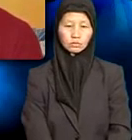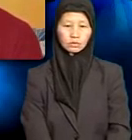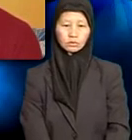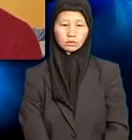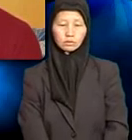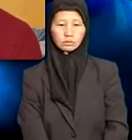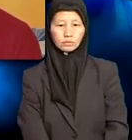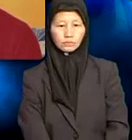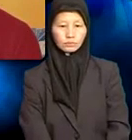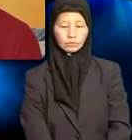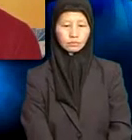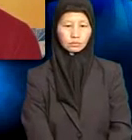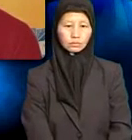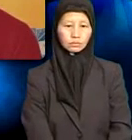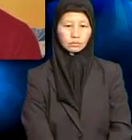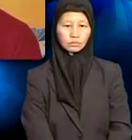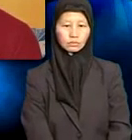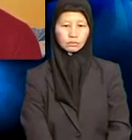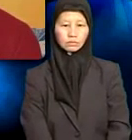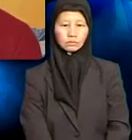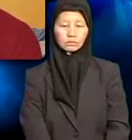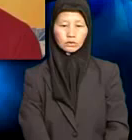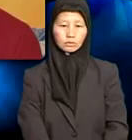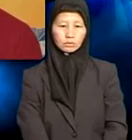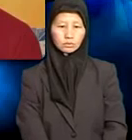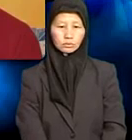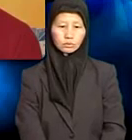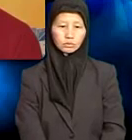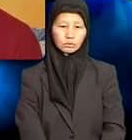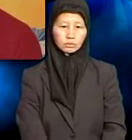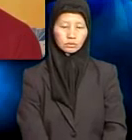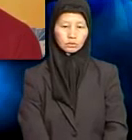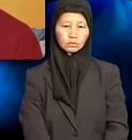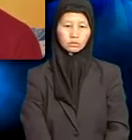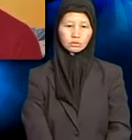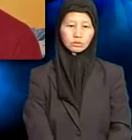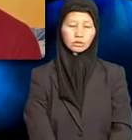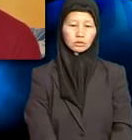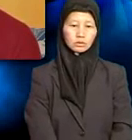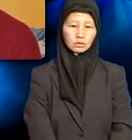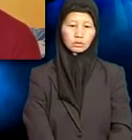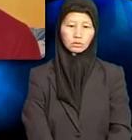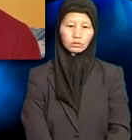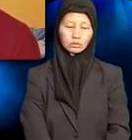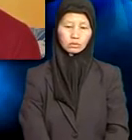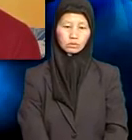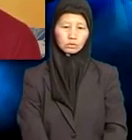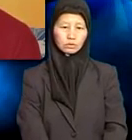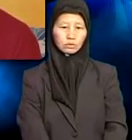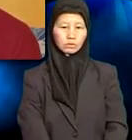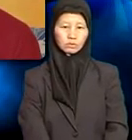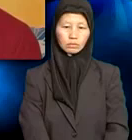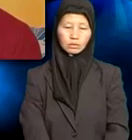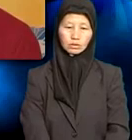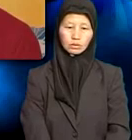wajhi allazi fatara as-samawati wal-ard hanifan musliman wa ma ana minal musyrikin. Inna salati wa